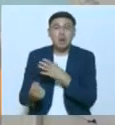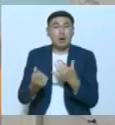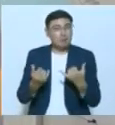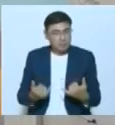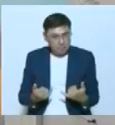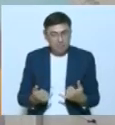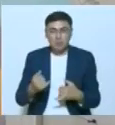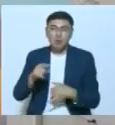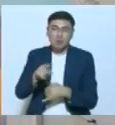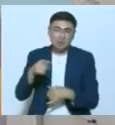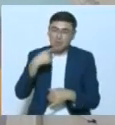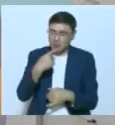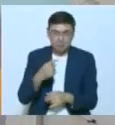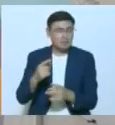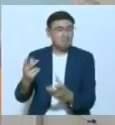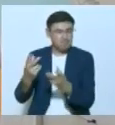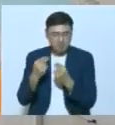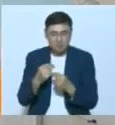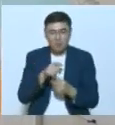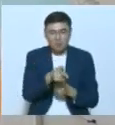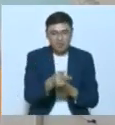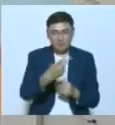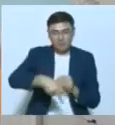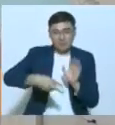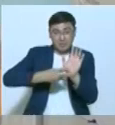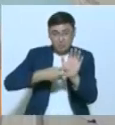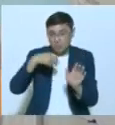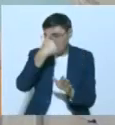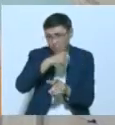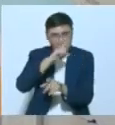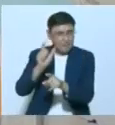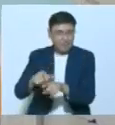строители нас заверили, что завершат начатые работы в 2027 году.